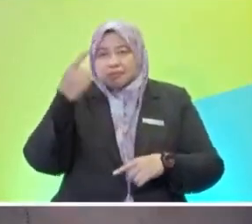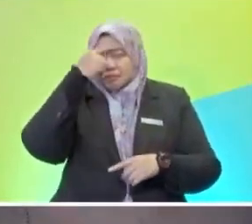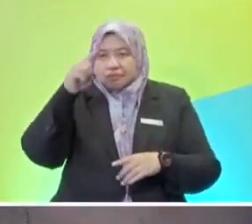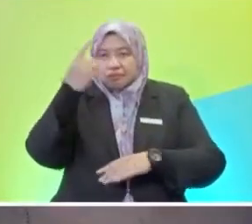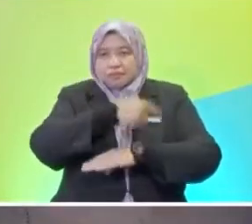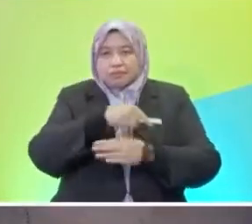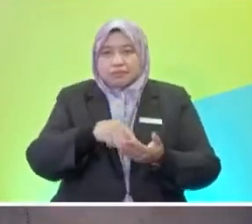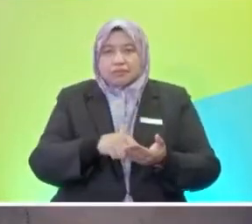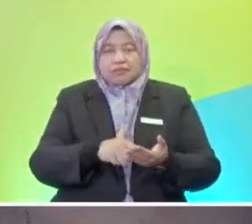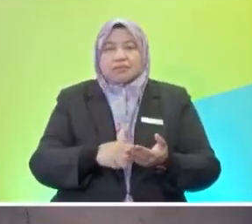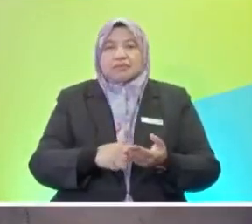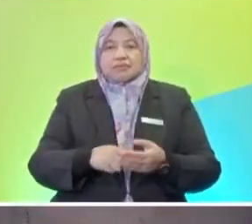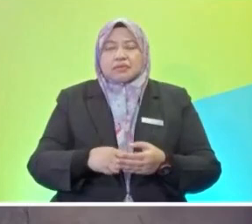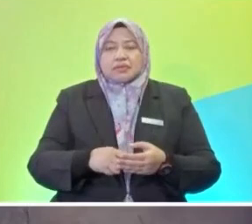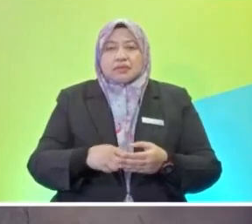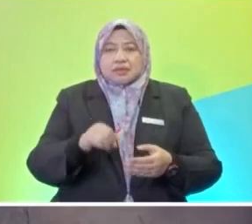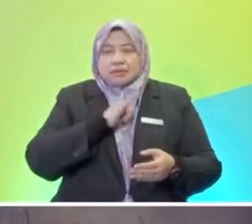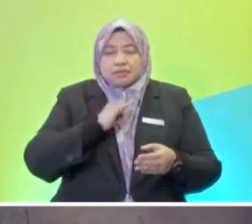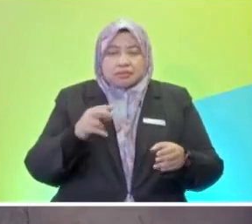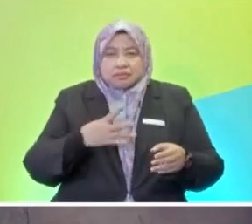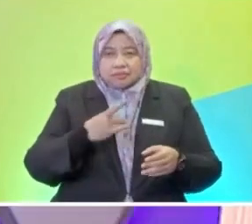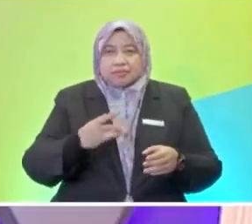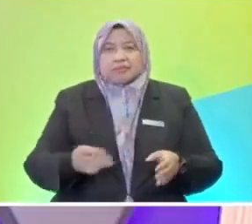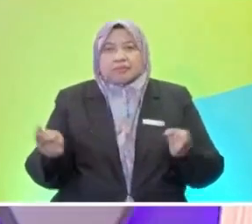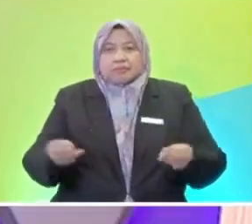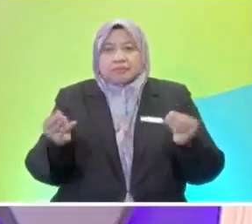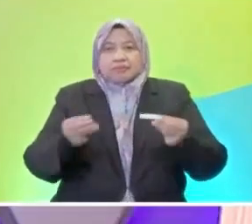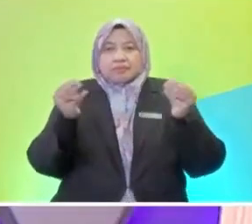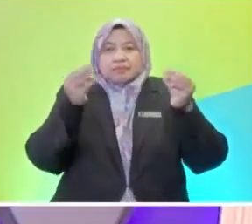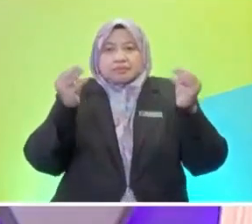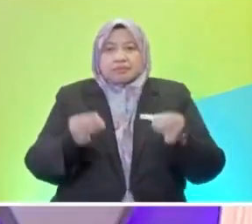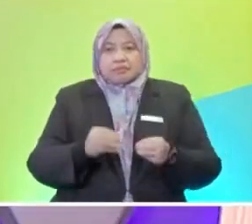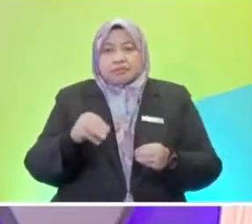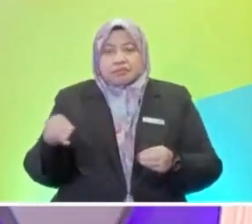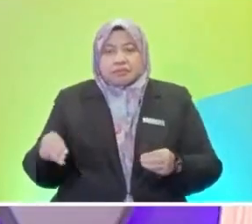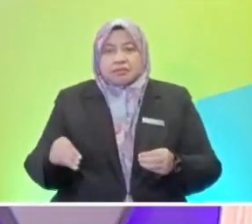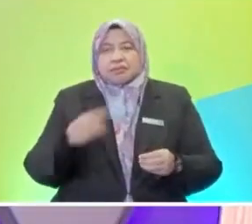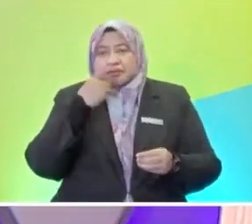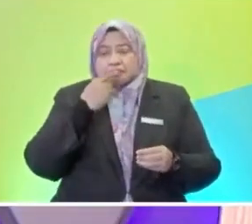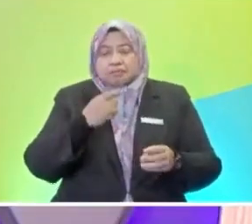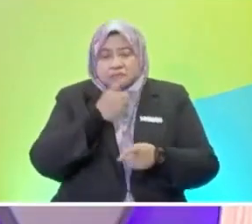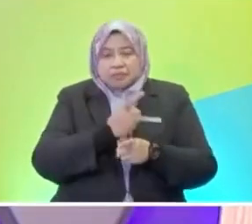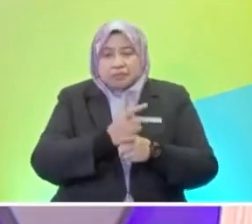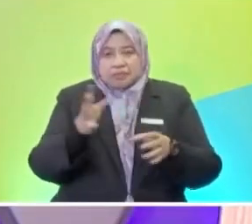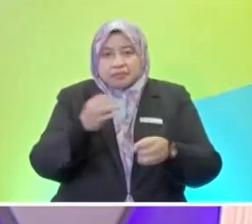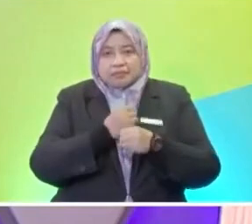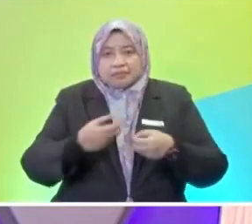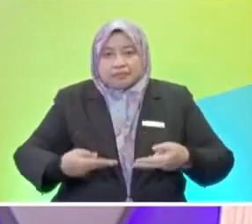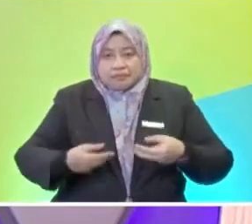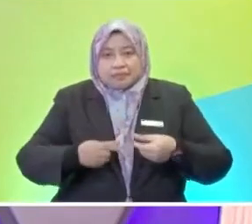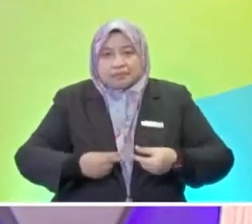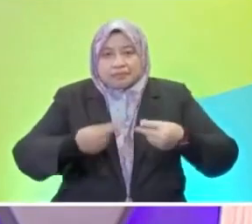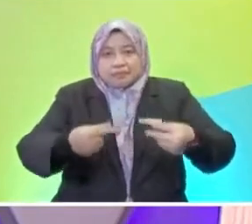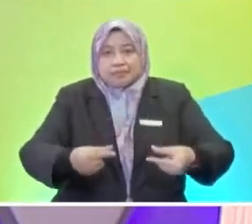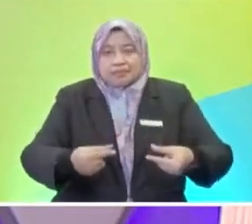saya suka memberi motivasi kepada murid-murid di mana sapa dapat jawab dengan tepat kita bagi dengan darah ah